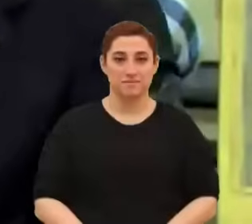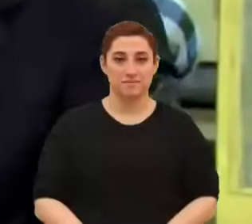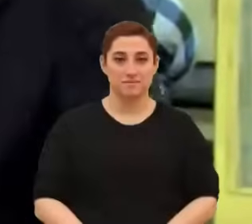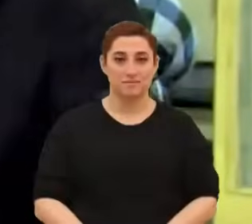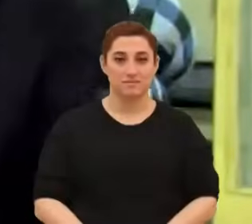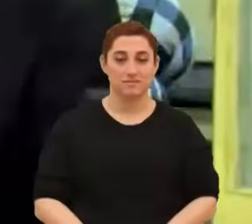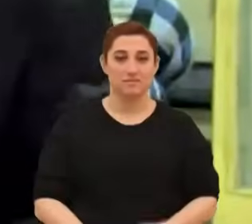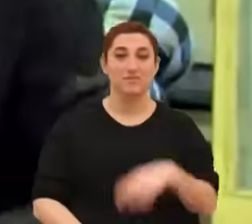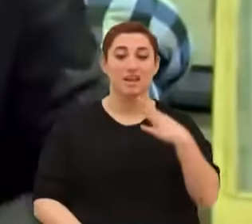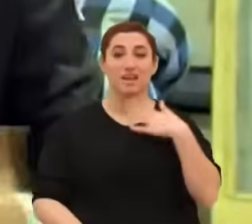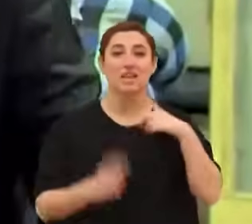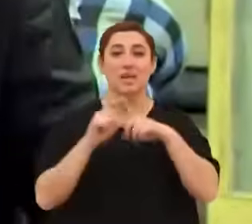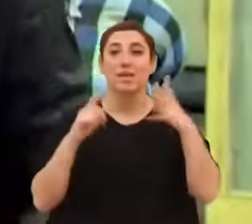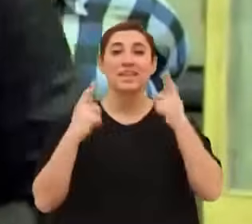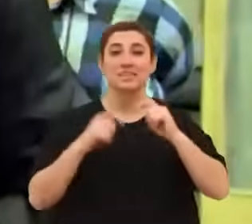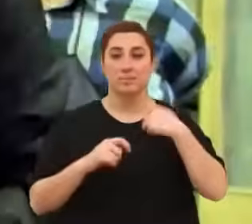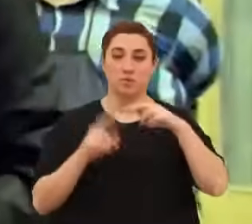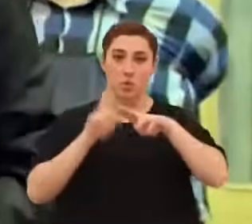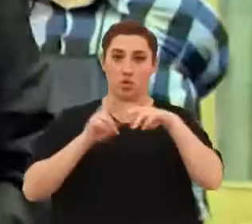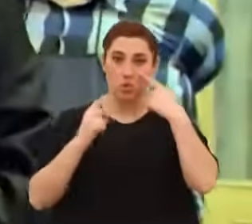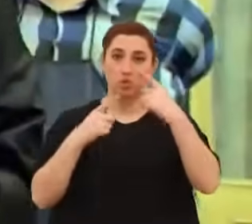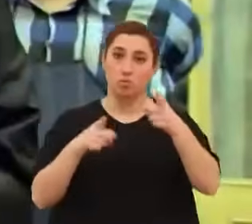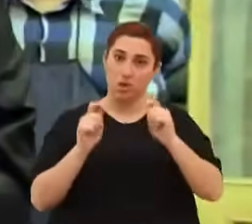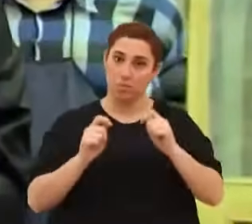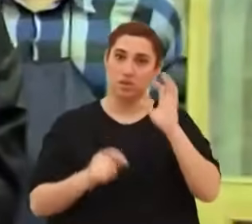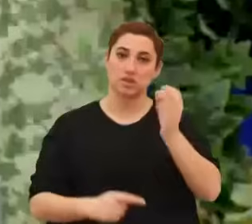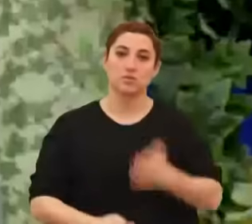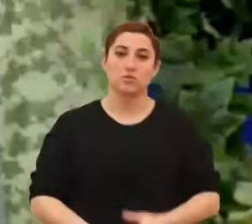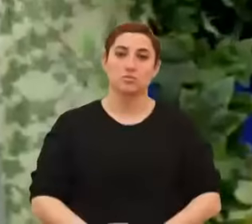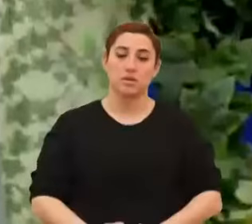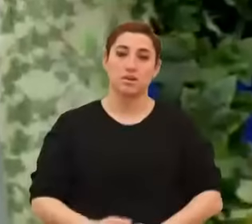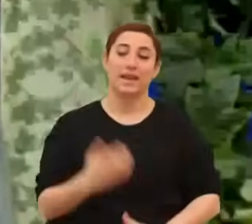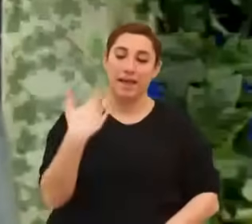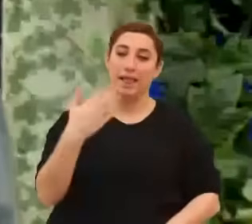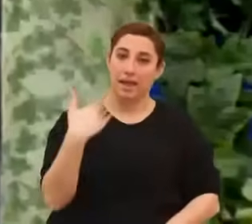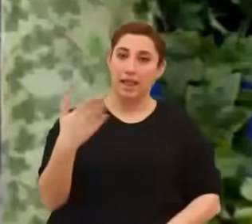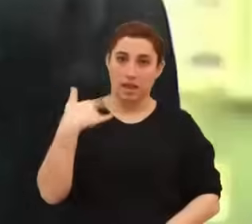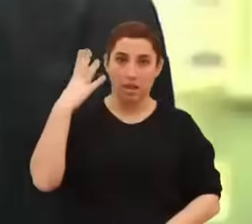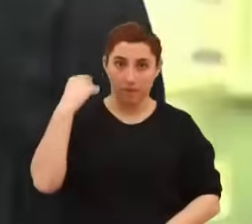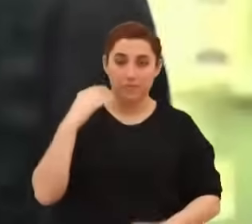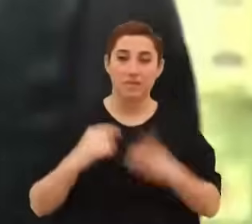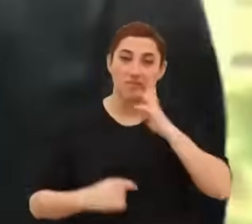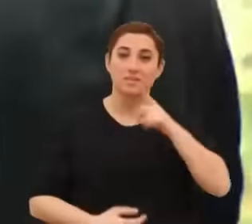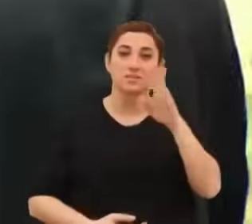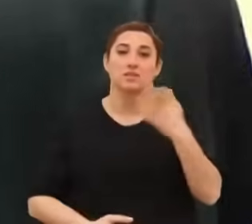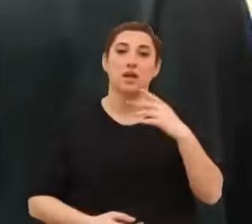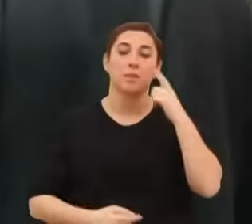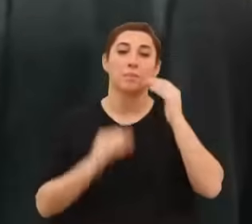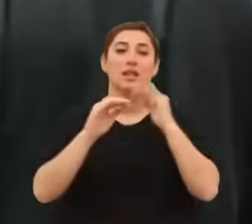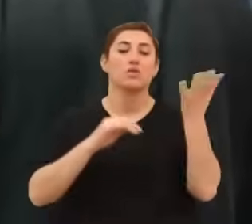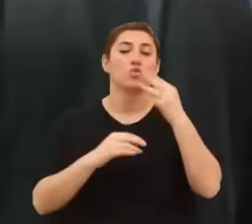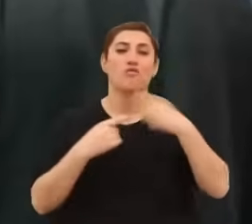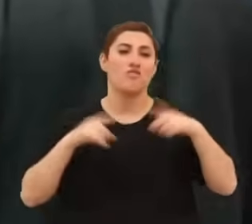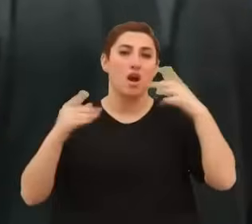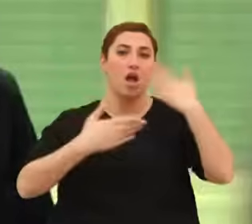Ya Danyalcığım ben nasıl yapacağını gösteriyorum. İşte böyle yapacaksın Osman. Gel, gel, gel. Anladın mı? Efendim siz artık millete çok farklı